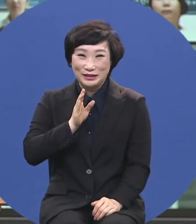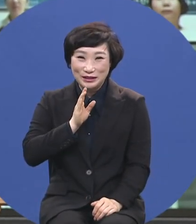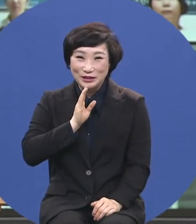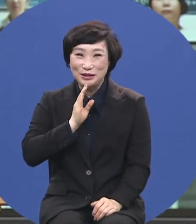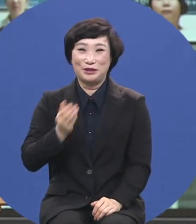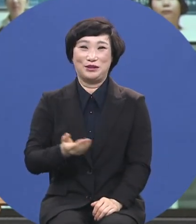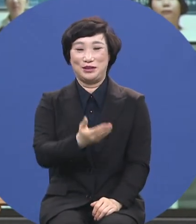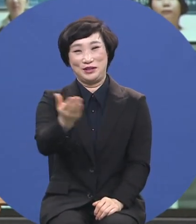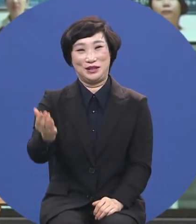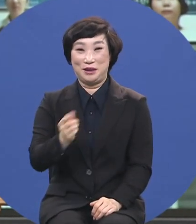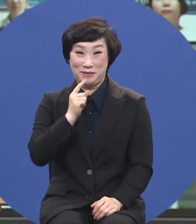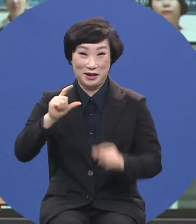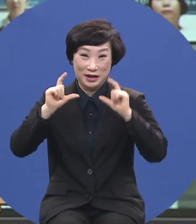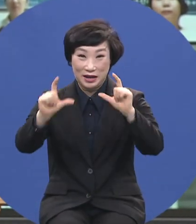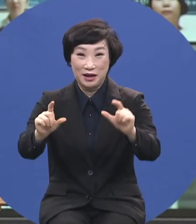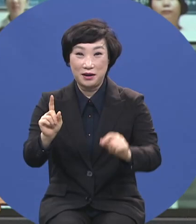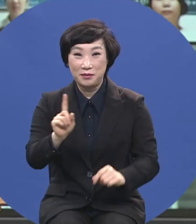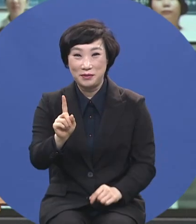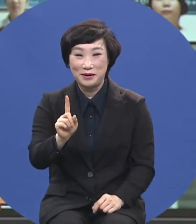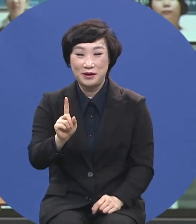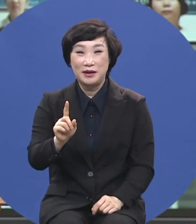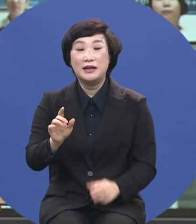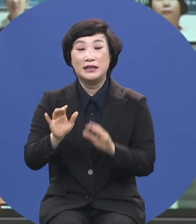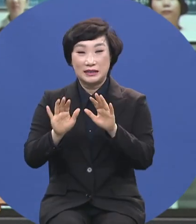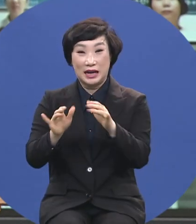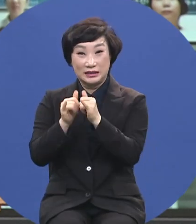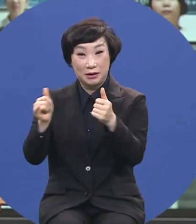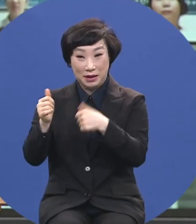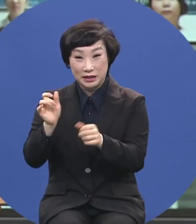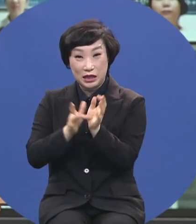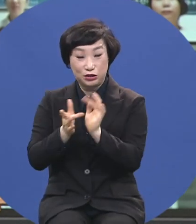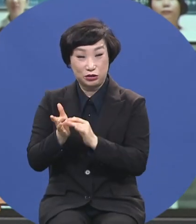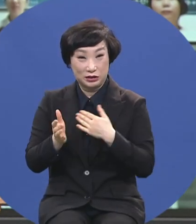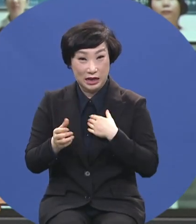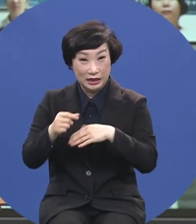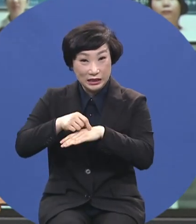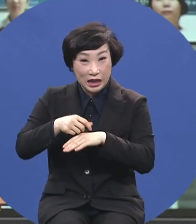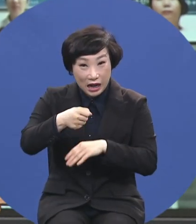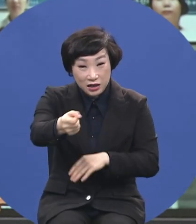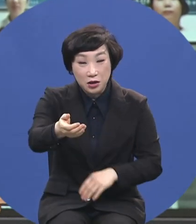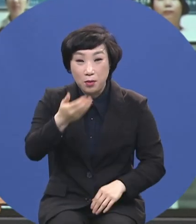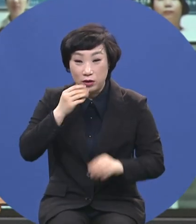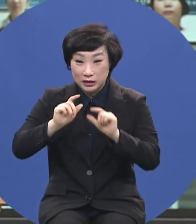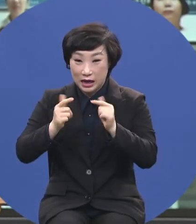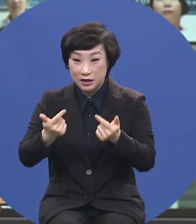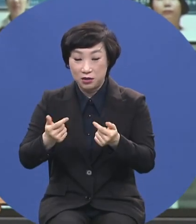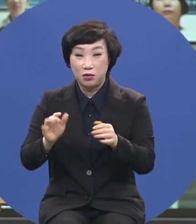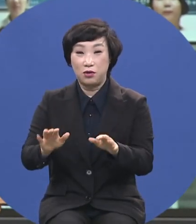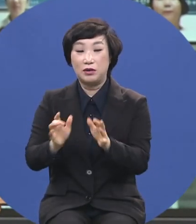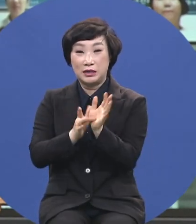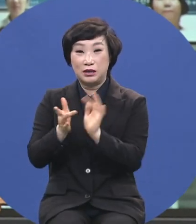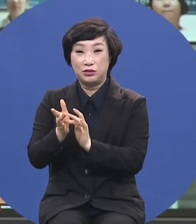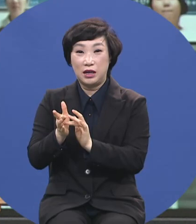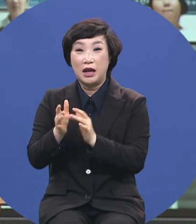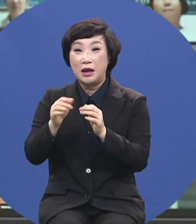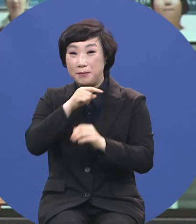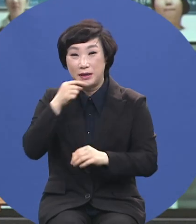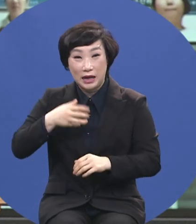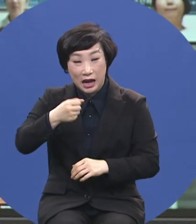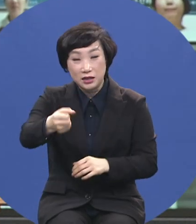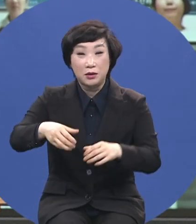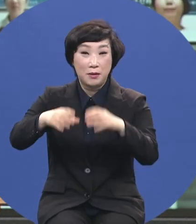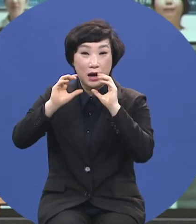진실로 너희에게 이르노니 인자의 살을 먹지 아니하고 인자의